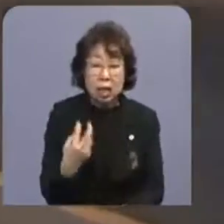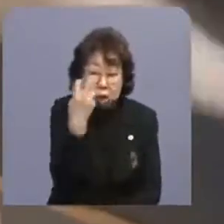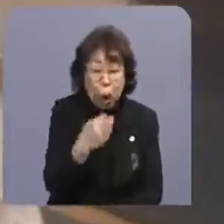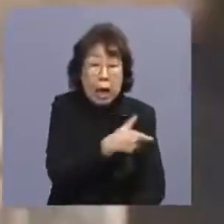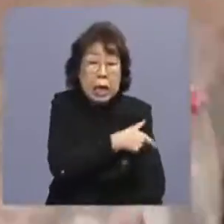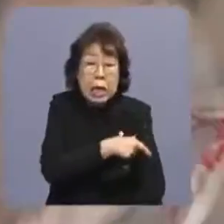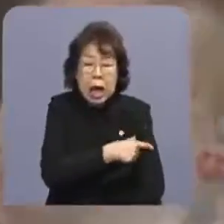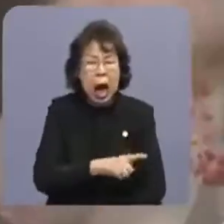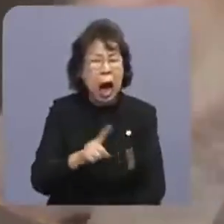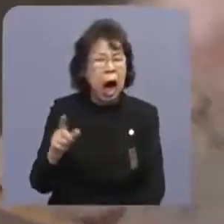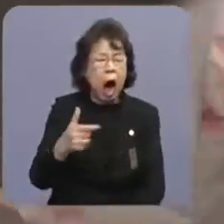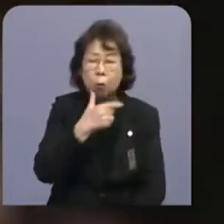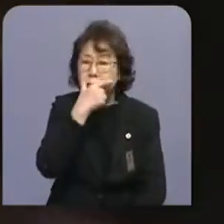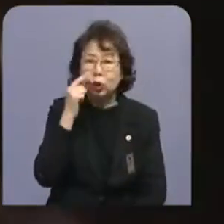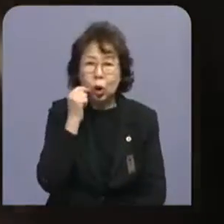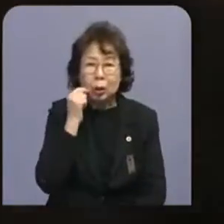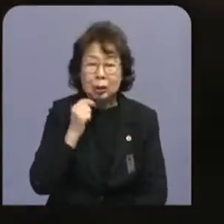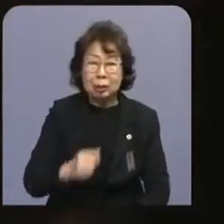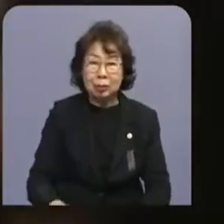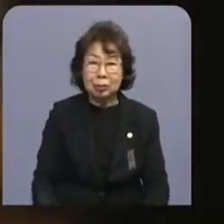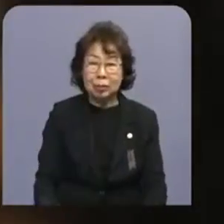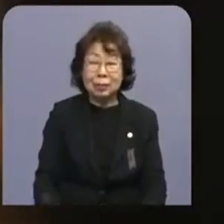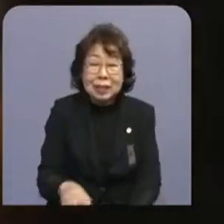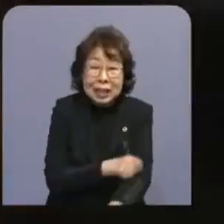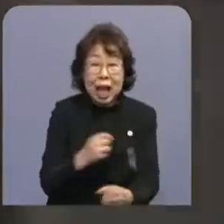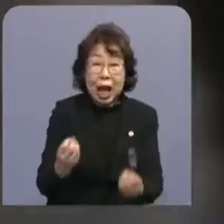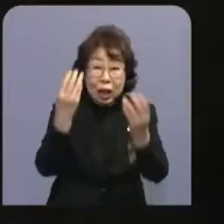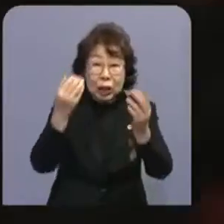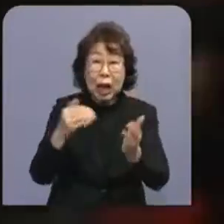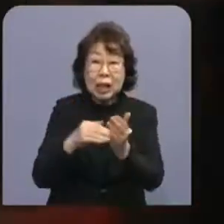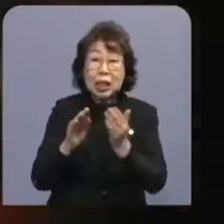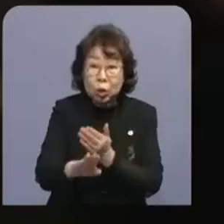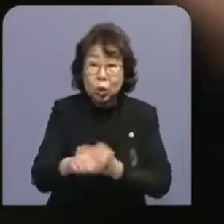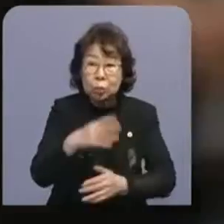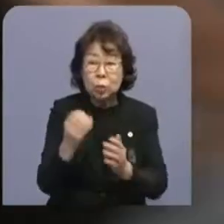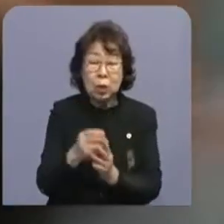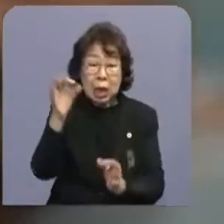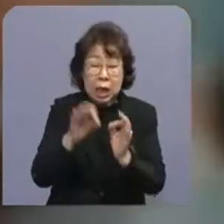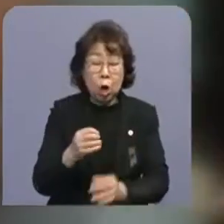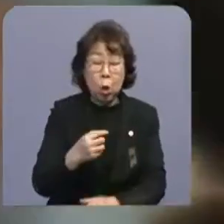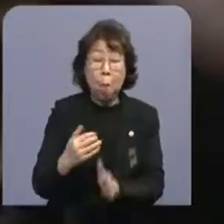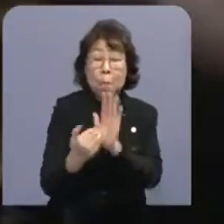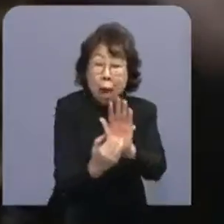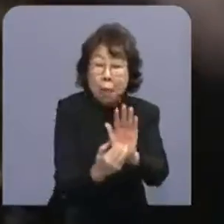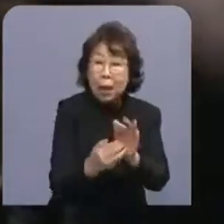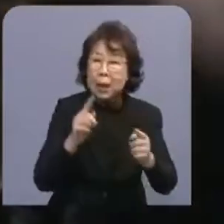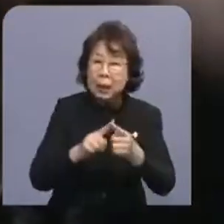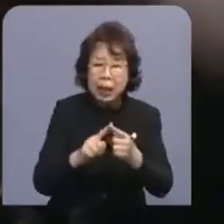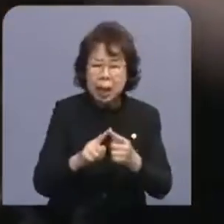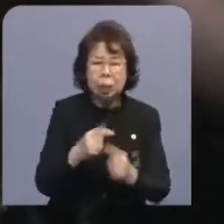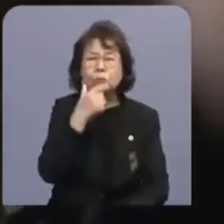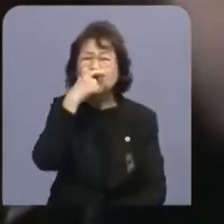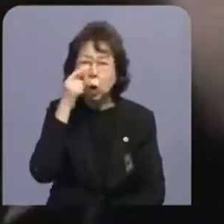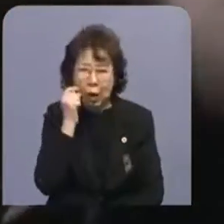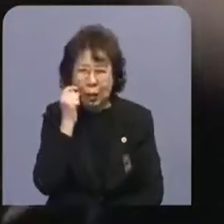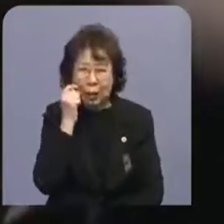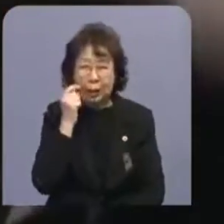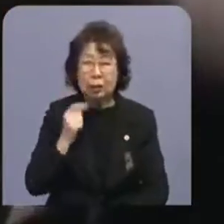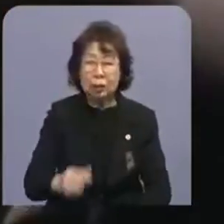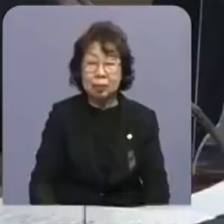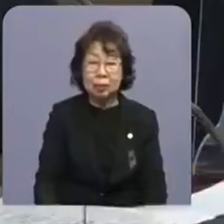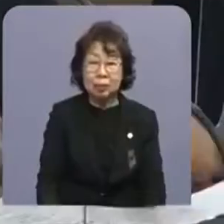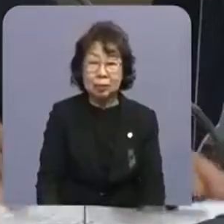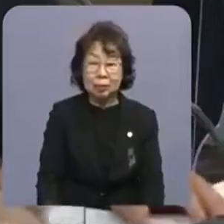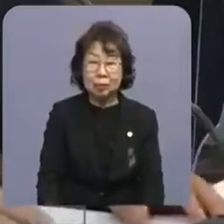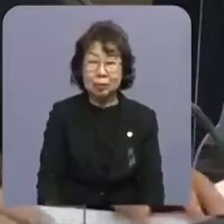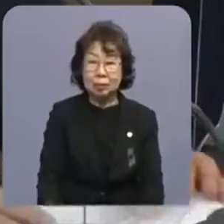인력은 턱없이 부족했습니다. 특히 행사가 끝난 직후 사고 예방 조치가 소홀했다는 지적이 제기됐습니다.